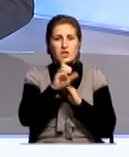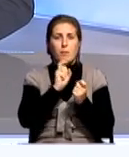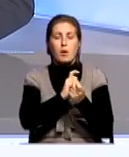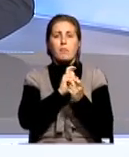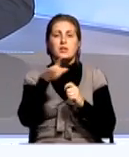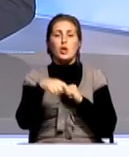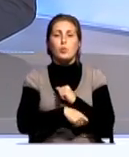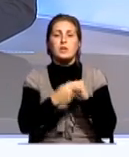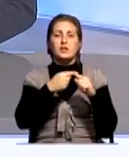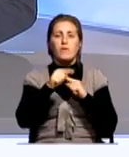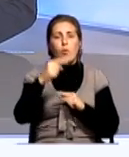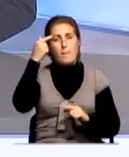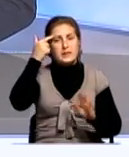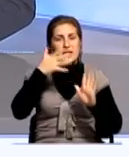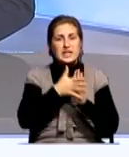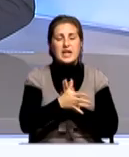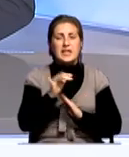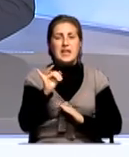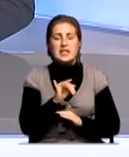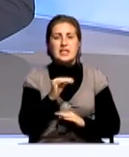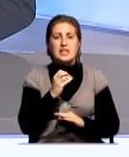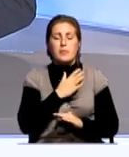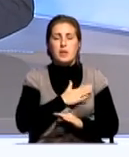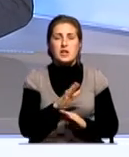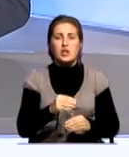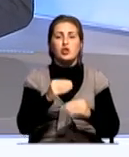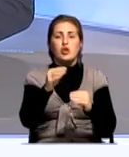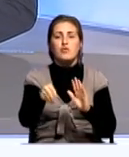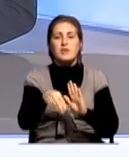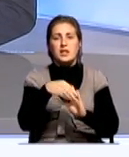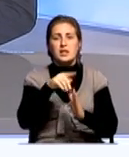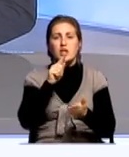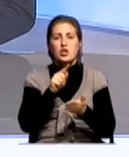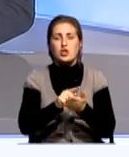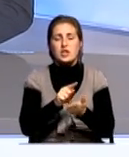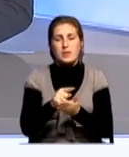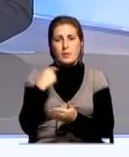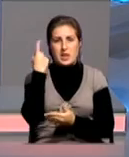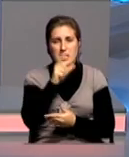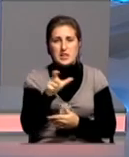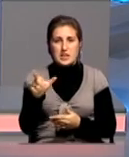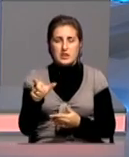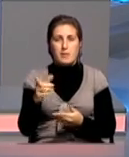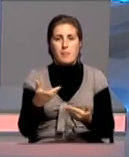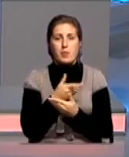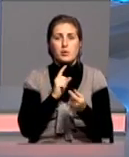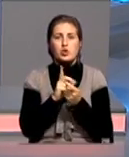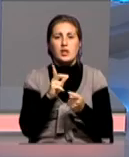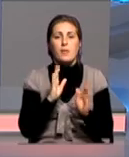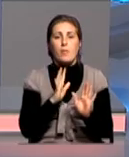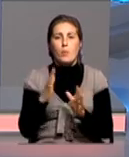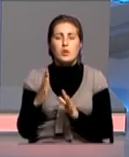коррупцией от того сознания от того неприятия дачи взяток должностным лицам вот мы подошли к моменту